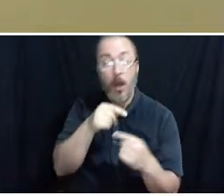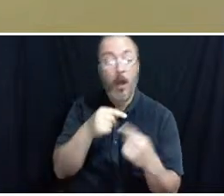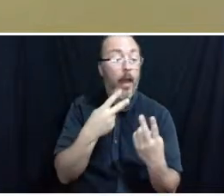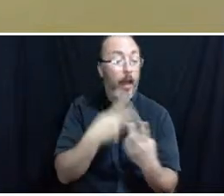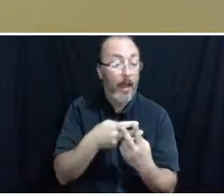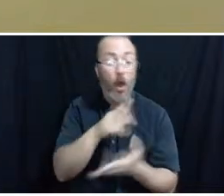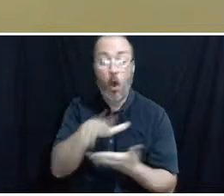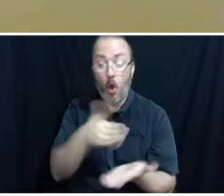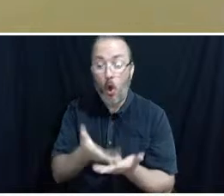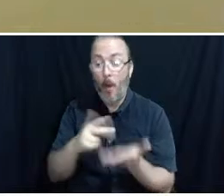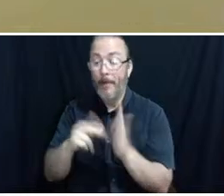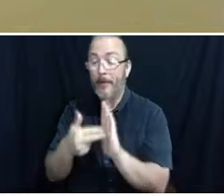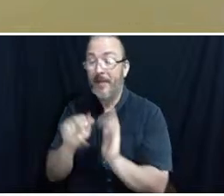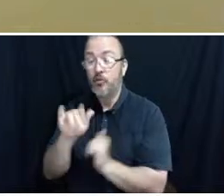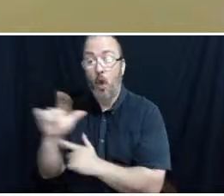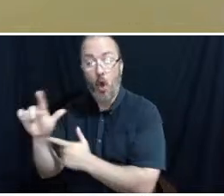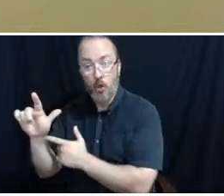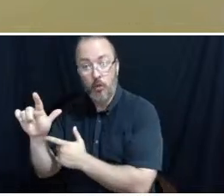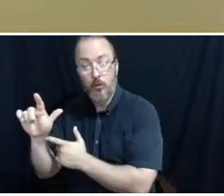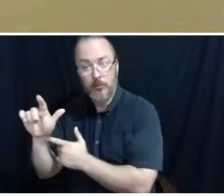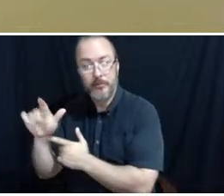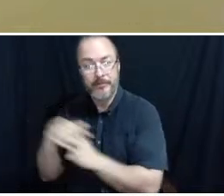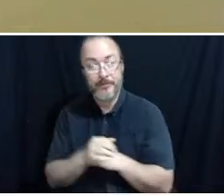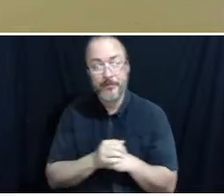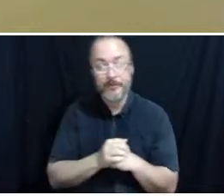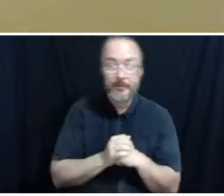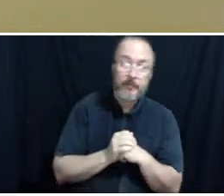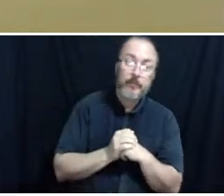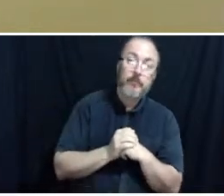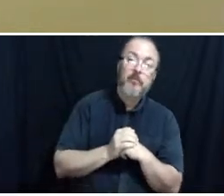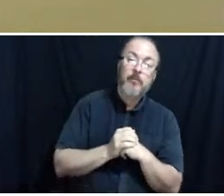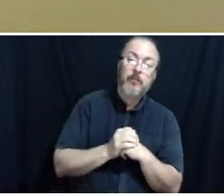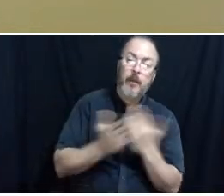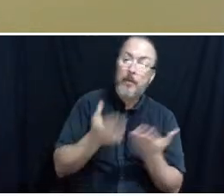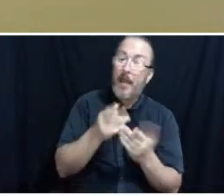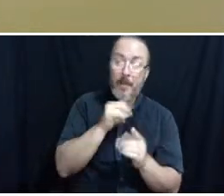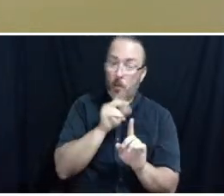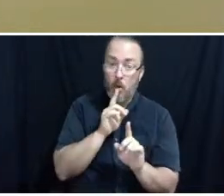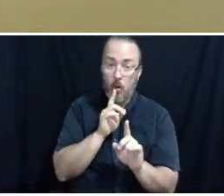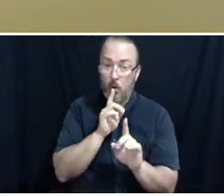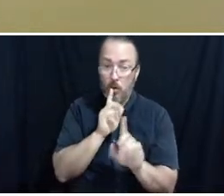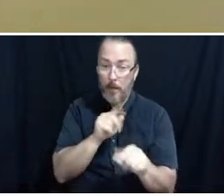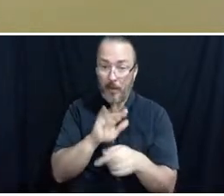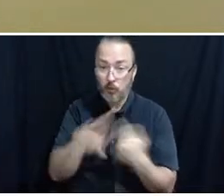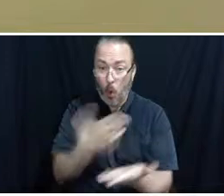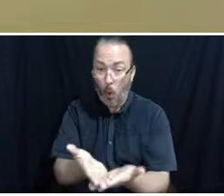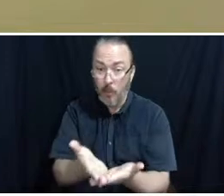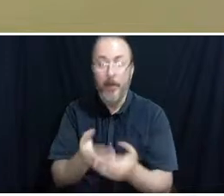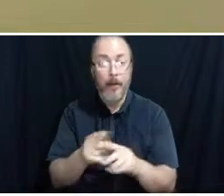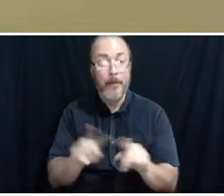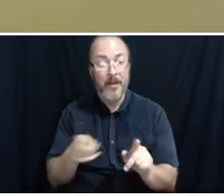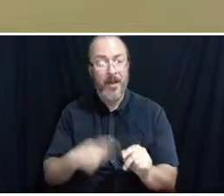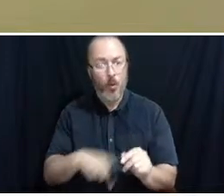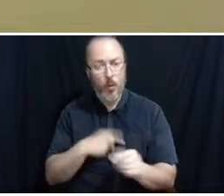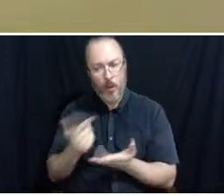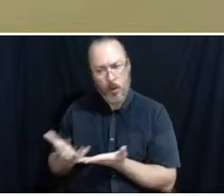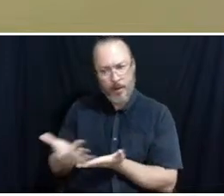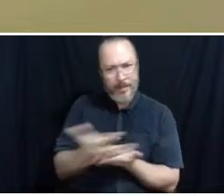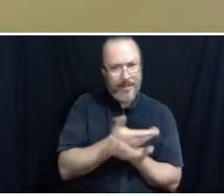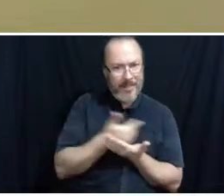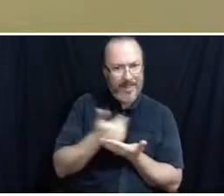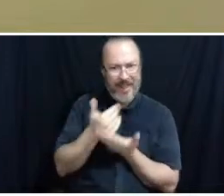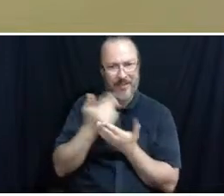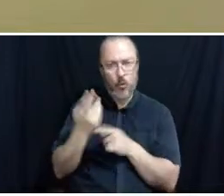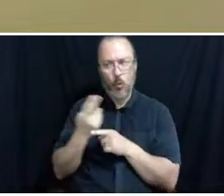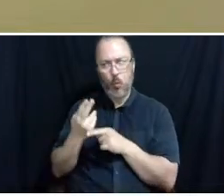means all, tous sans exception. On ne pourra peut-être pas répondre à de nombreuses questions aujourd'hui, mais nous allons les recueillir pour les exploiter plus